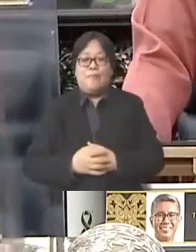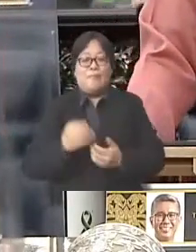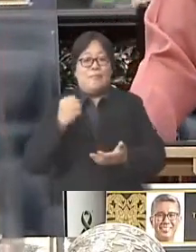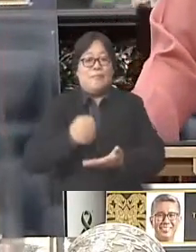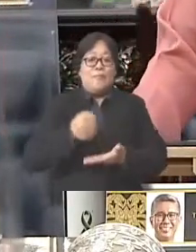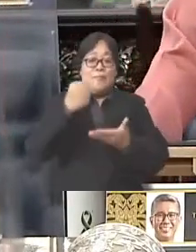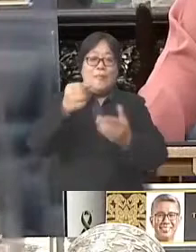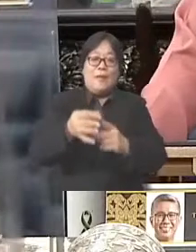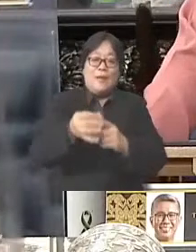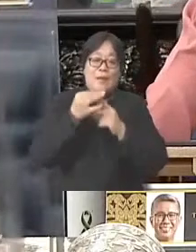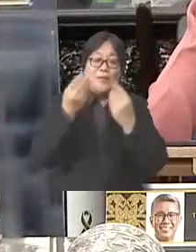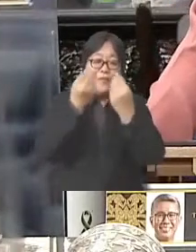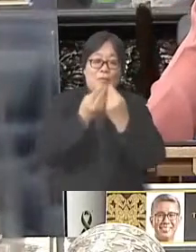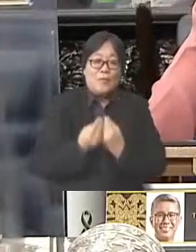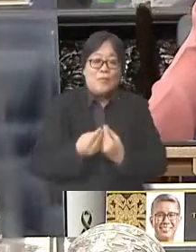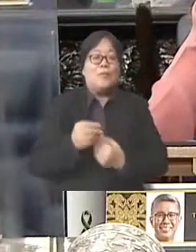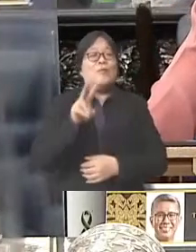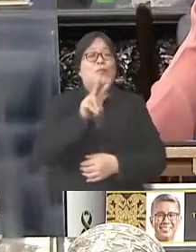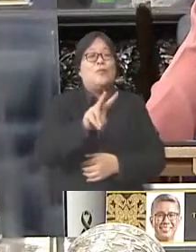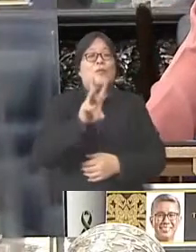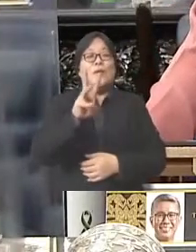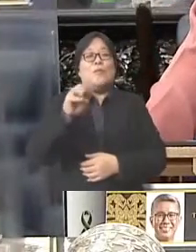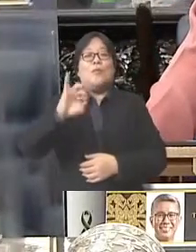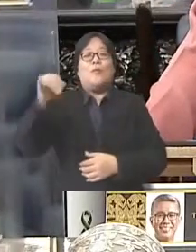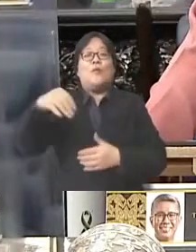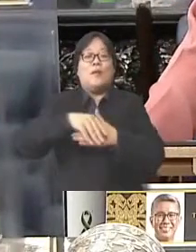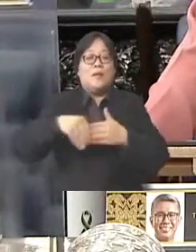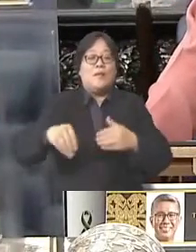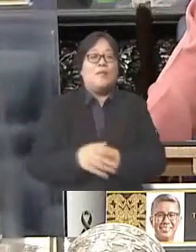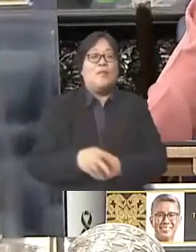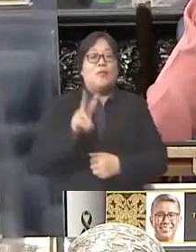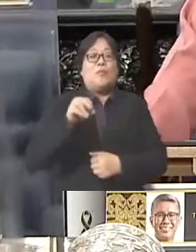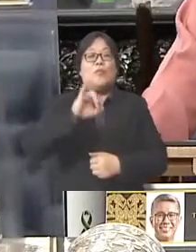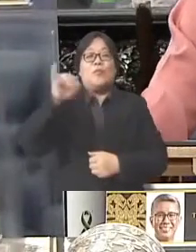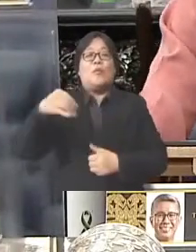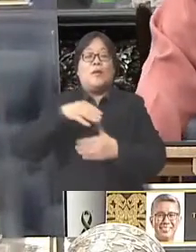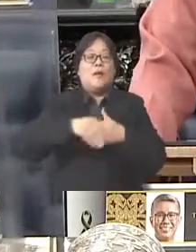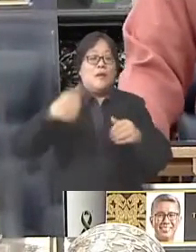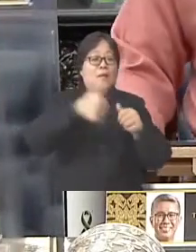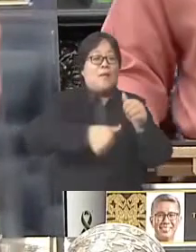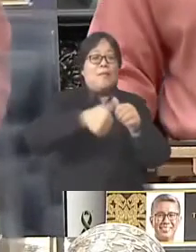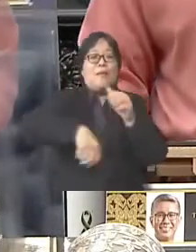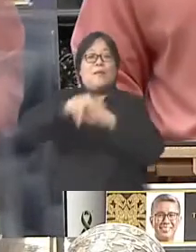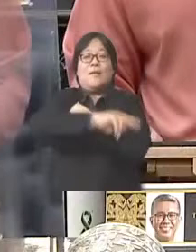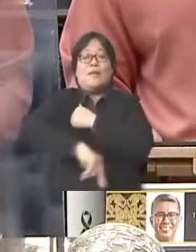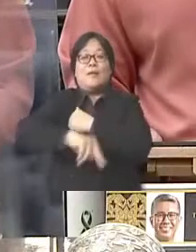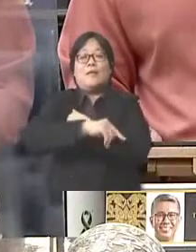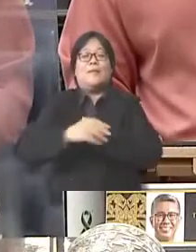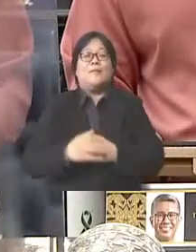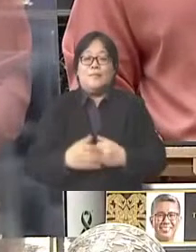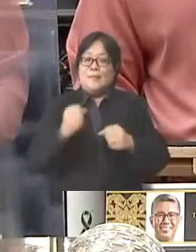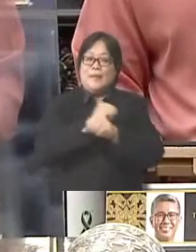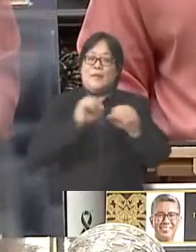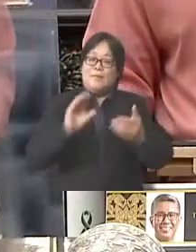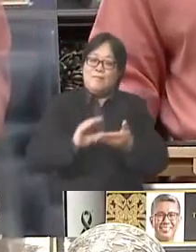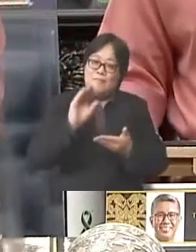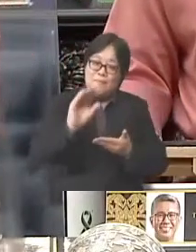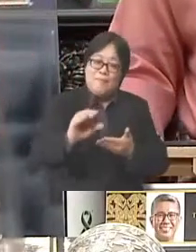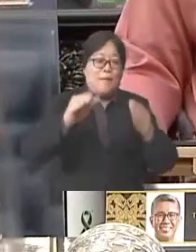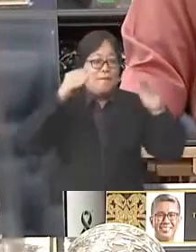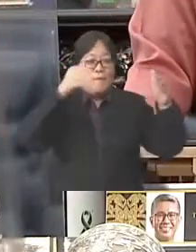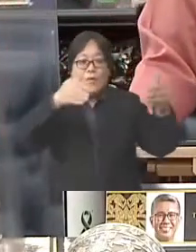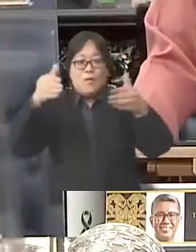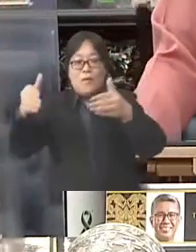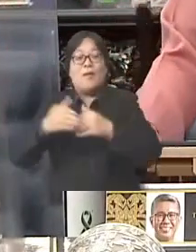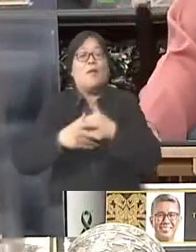itu peruntukkan khusus berjumlah 260000000 Ringgit yaitu 20juta tinggi bagi setiap Negeri akan disediakan bagi